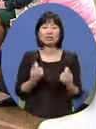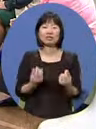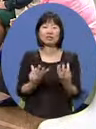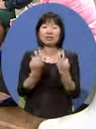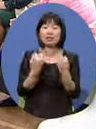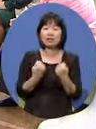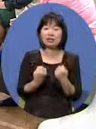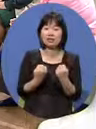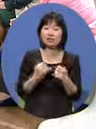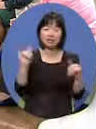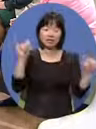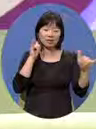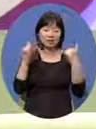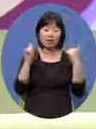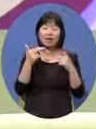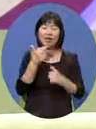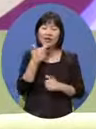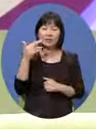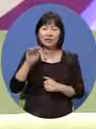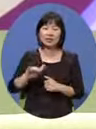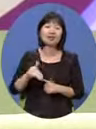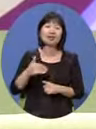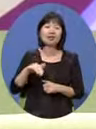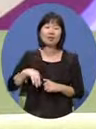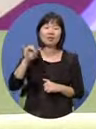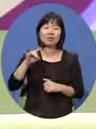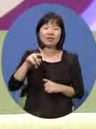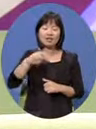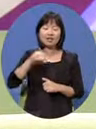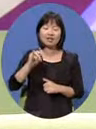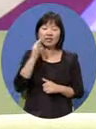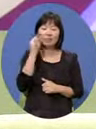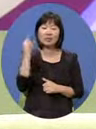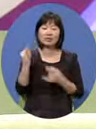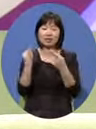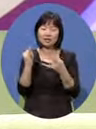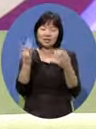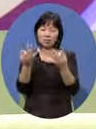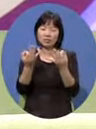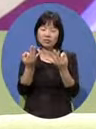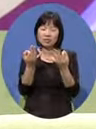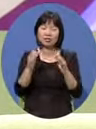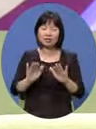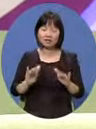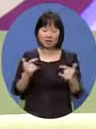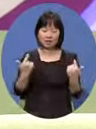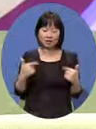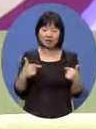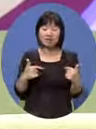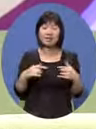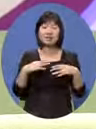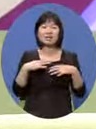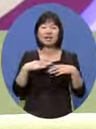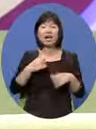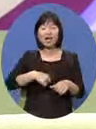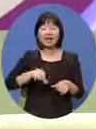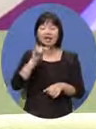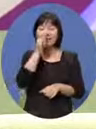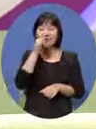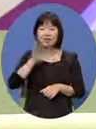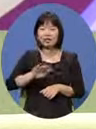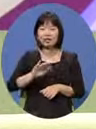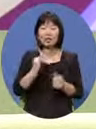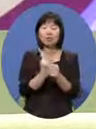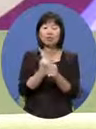많이 연락이 오진 않았는데 일단 저희 시어머니께서 네. 보시고 이제 항상 자랑스러운 아들이었는데